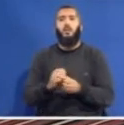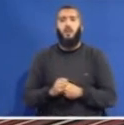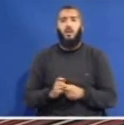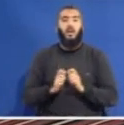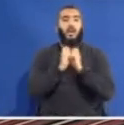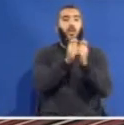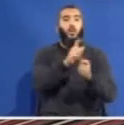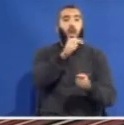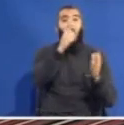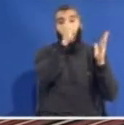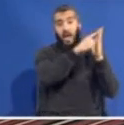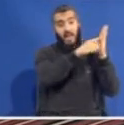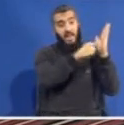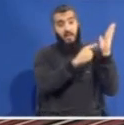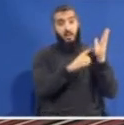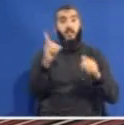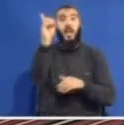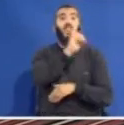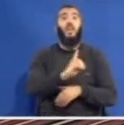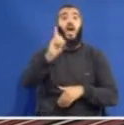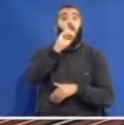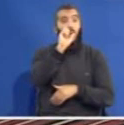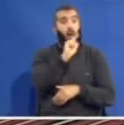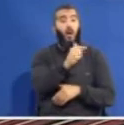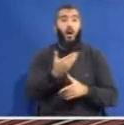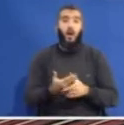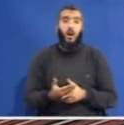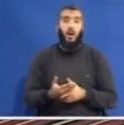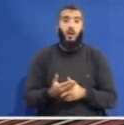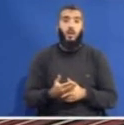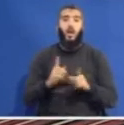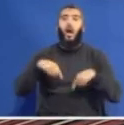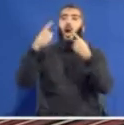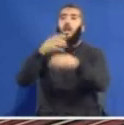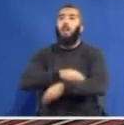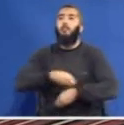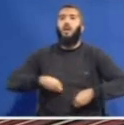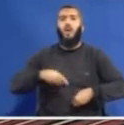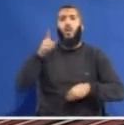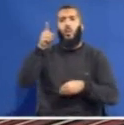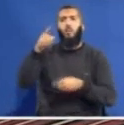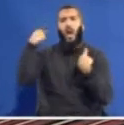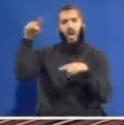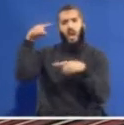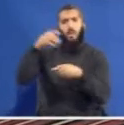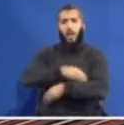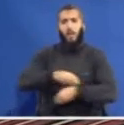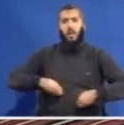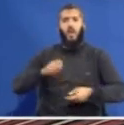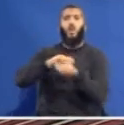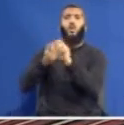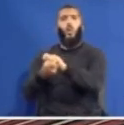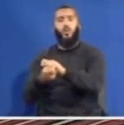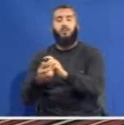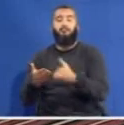في الدائره مدي السكن. يقول لي روح للبلدية راهم هما اللي مبدلين لك. ايوه واضح. ذاك